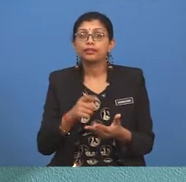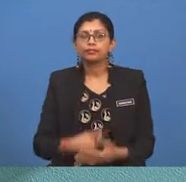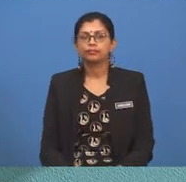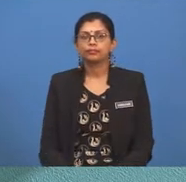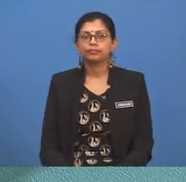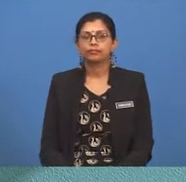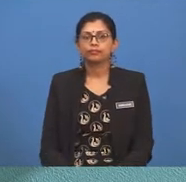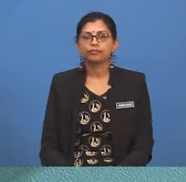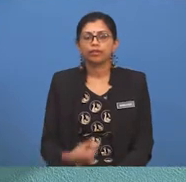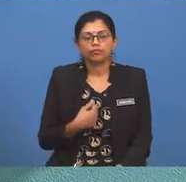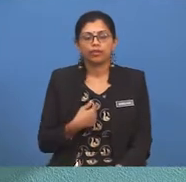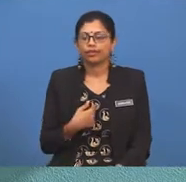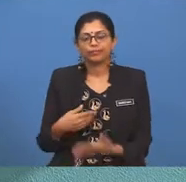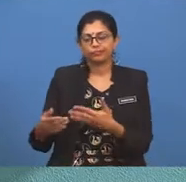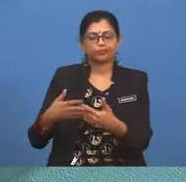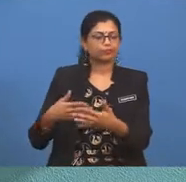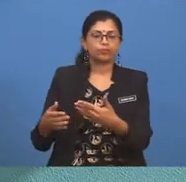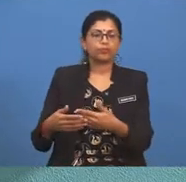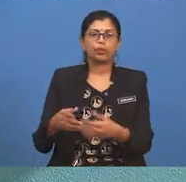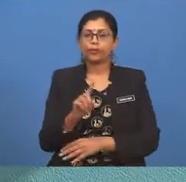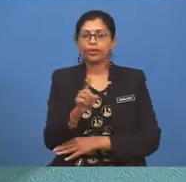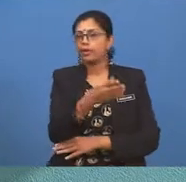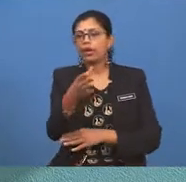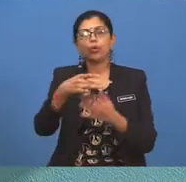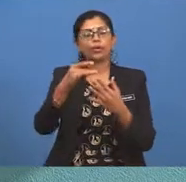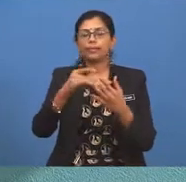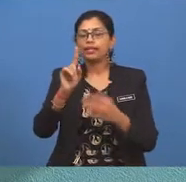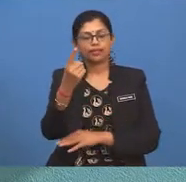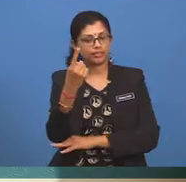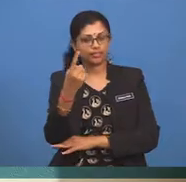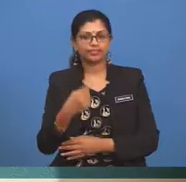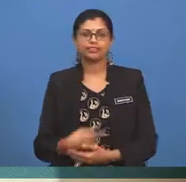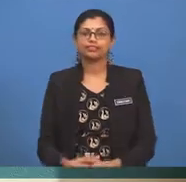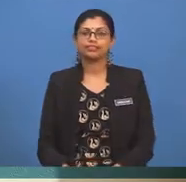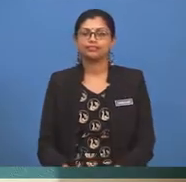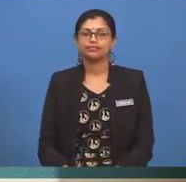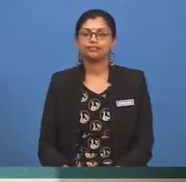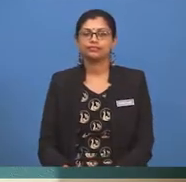Cikgu tidak kisah kaedah mana yang murid pilih.